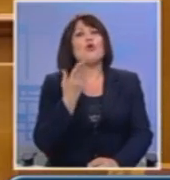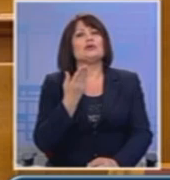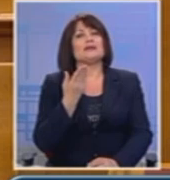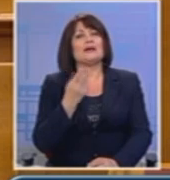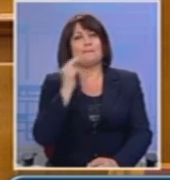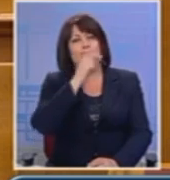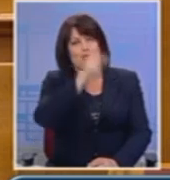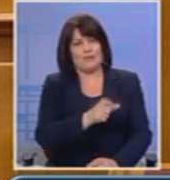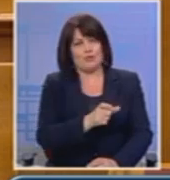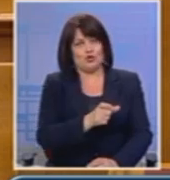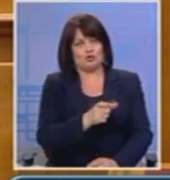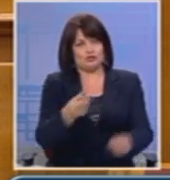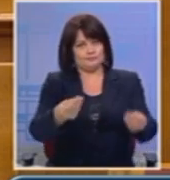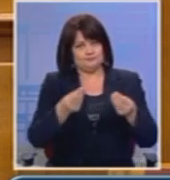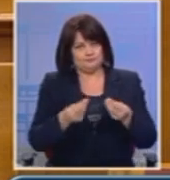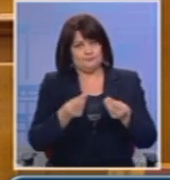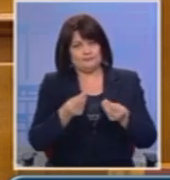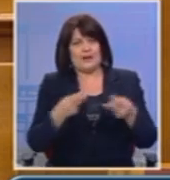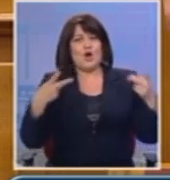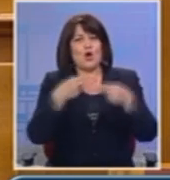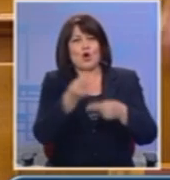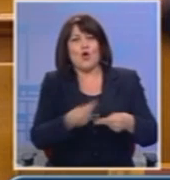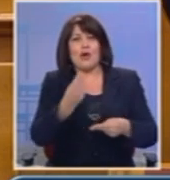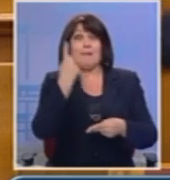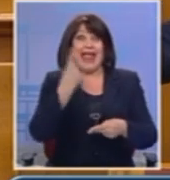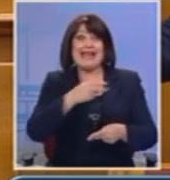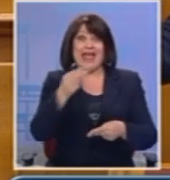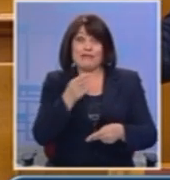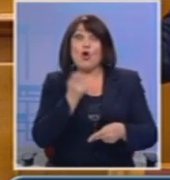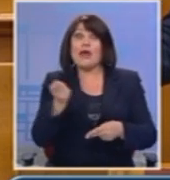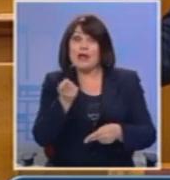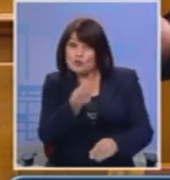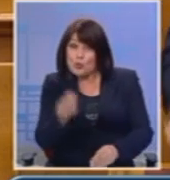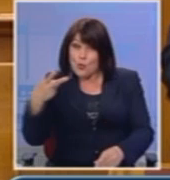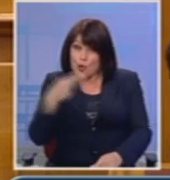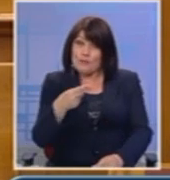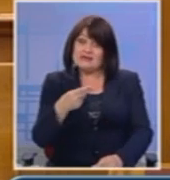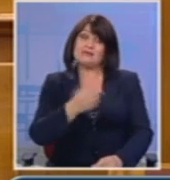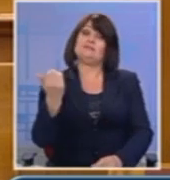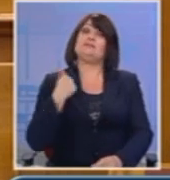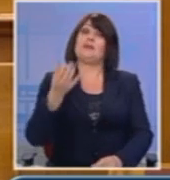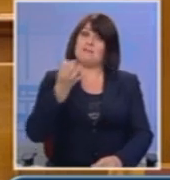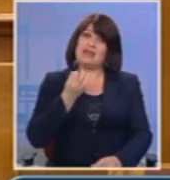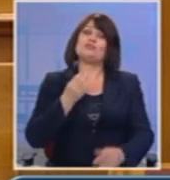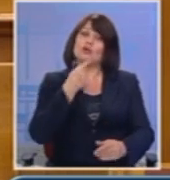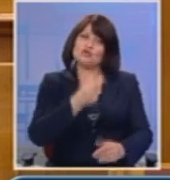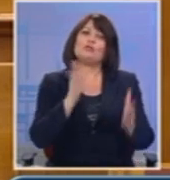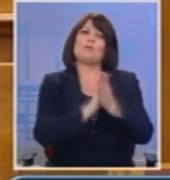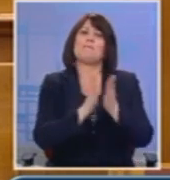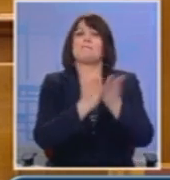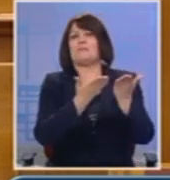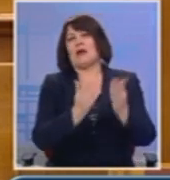ως πρωθυπουργός πρόσθετο κούρεμα 1€ σστο χρέος ελάτε να μας το πείτε να σας πούμε